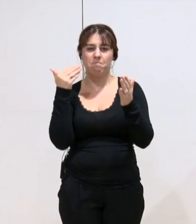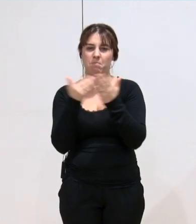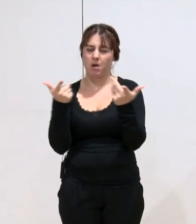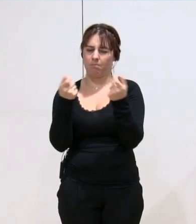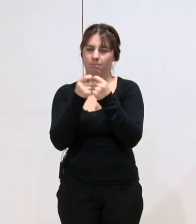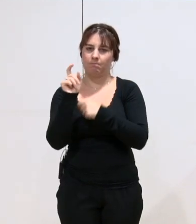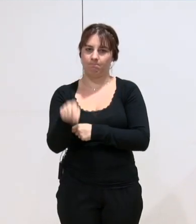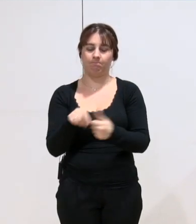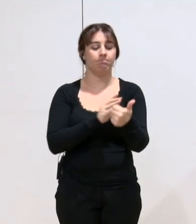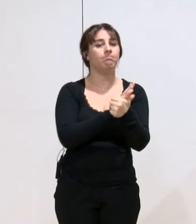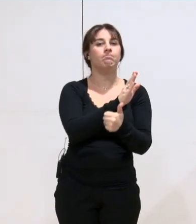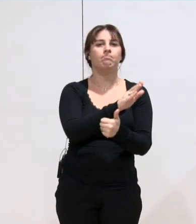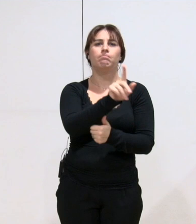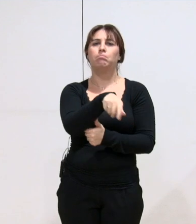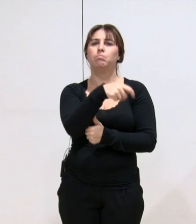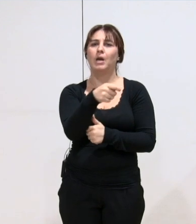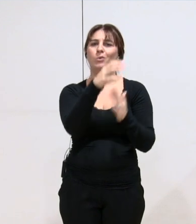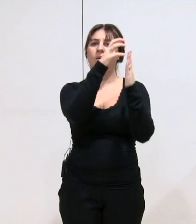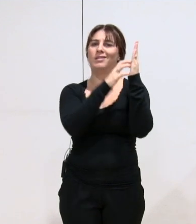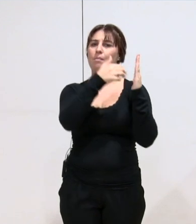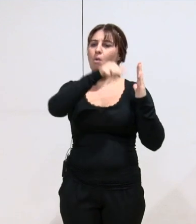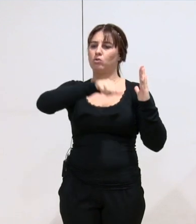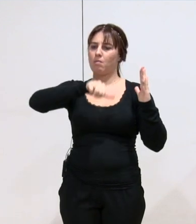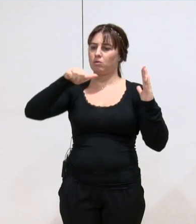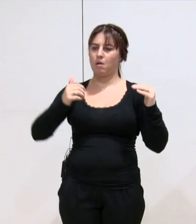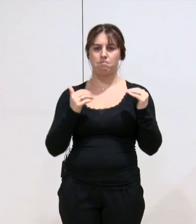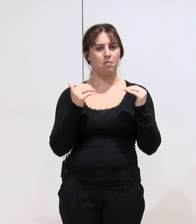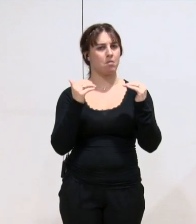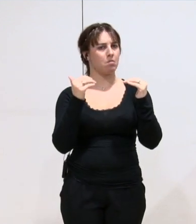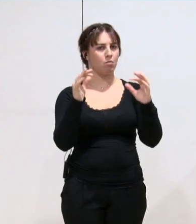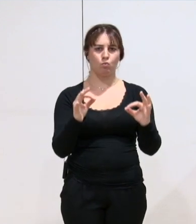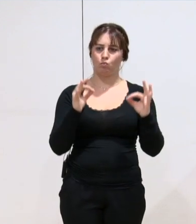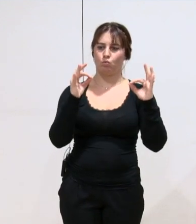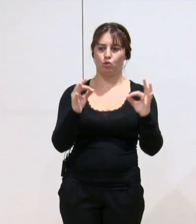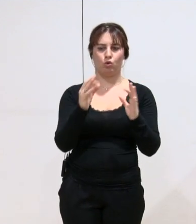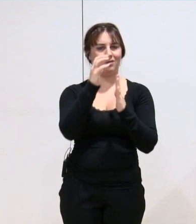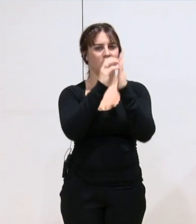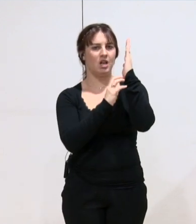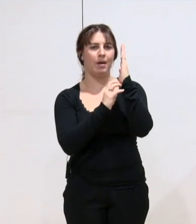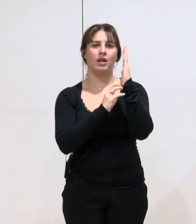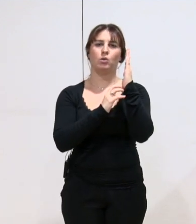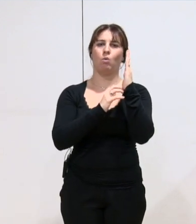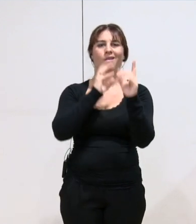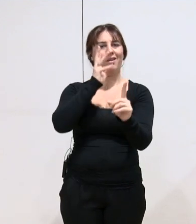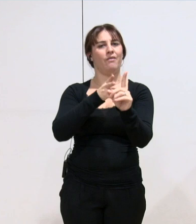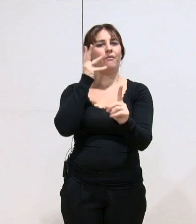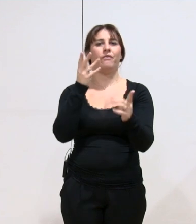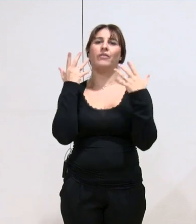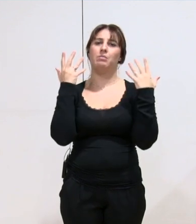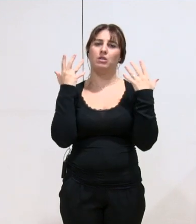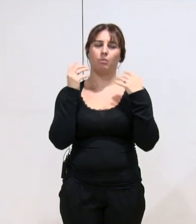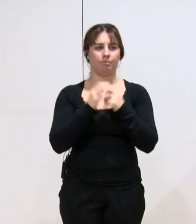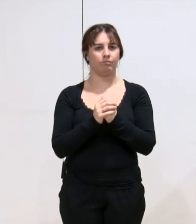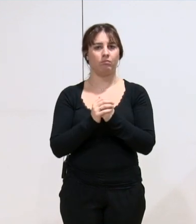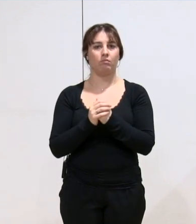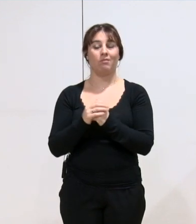publication de l'information, on reste bien sur notre délibération mensuelle, avec la délibération de frais de mission des élus. Et là, la mission a souhaité qu'on